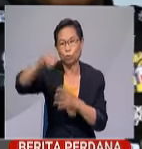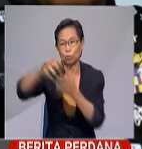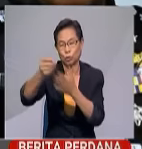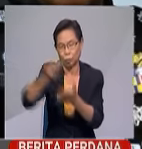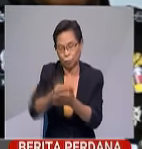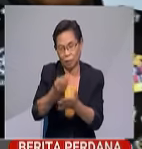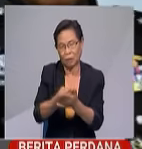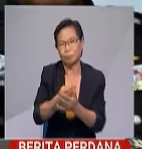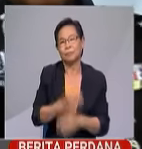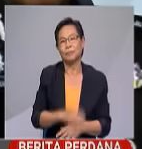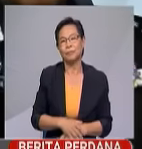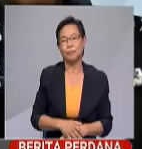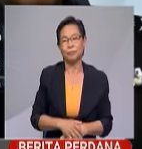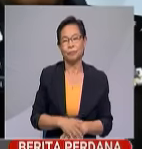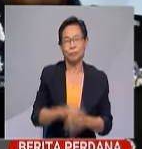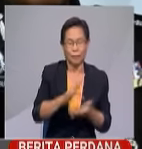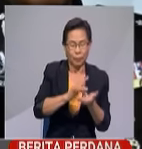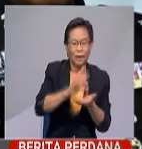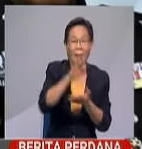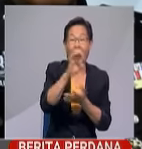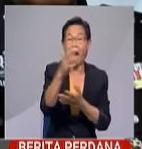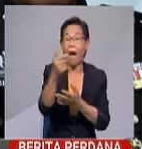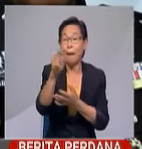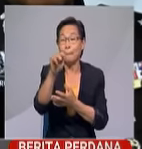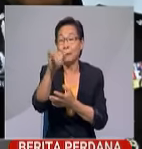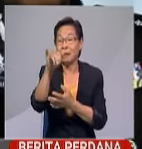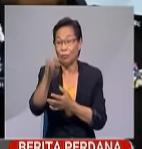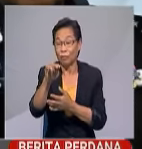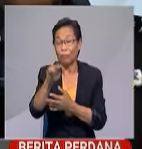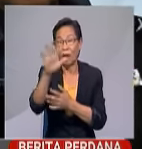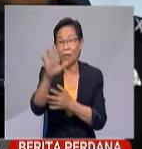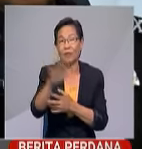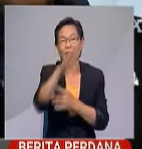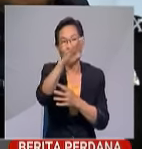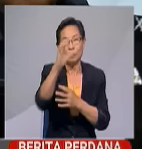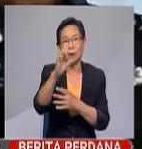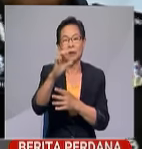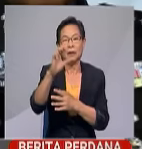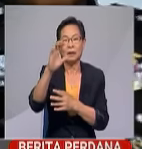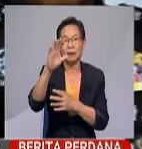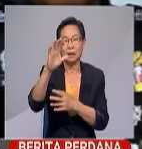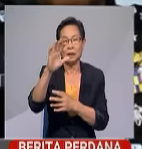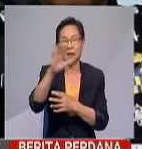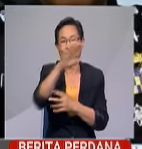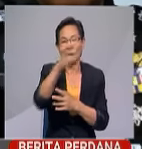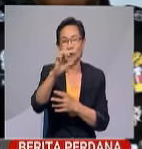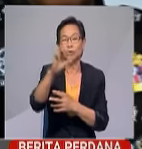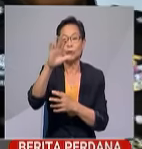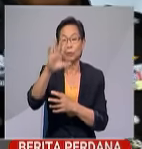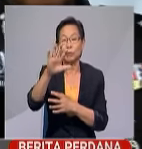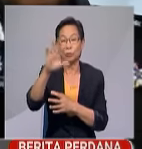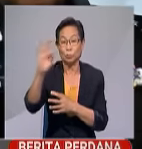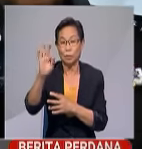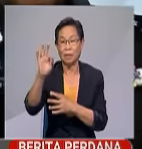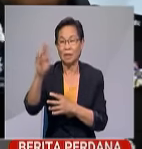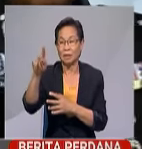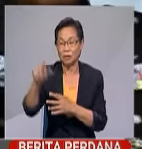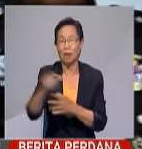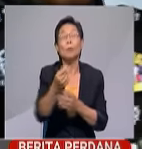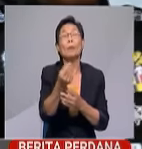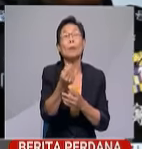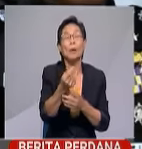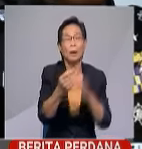juta ringgit. Pil Aramin 5 564 kilo lebih kurang, ya, bernilai